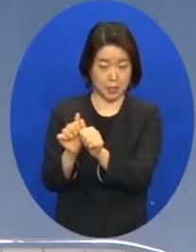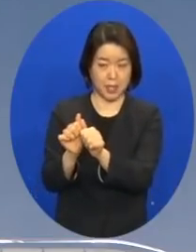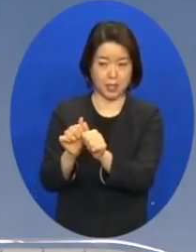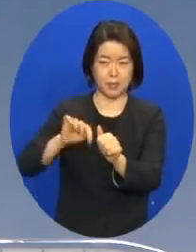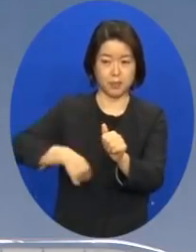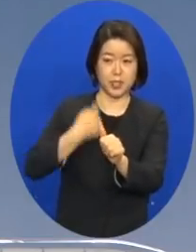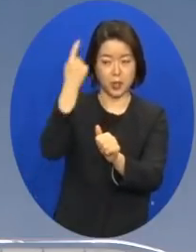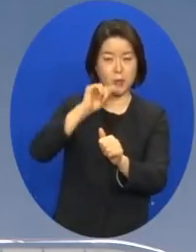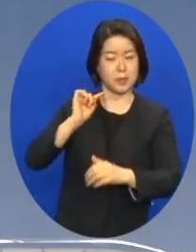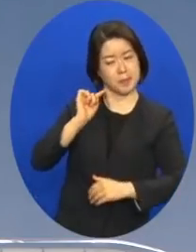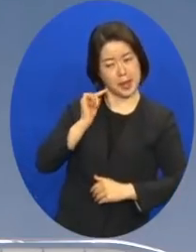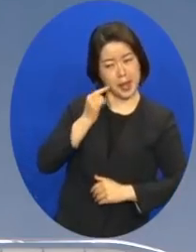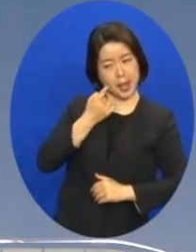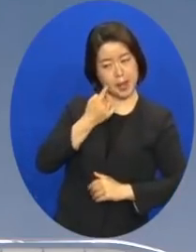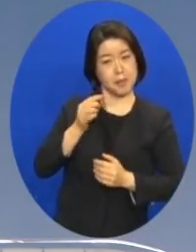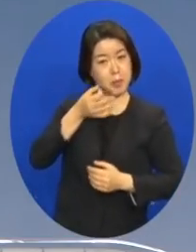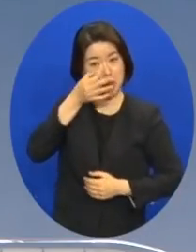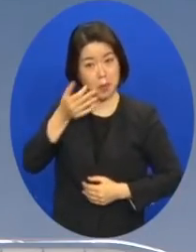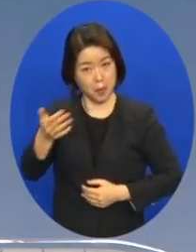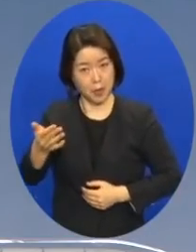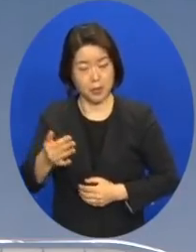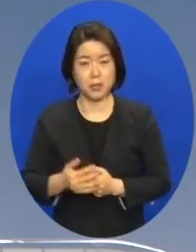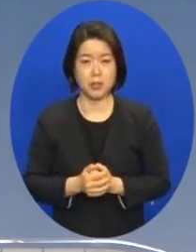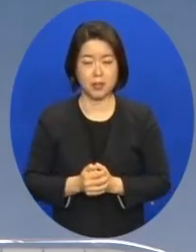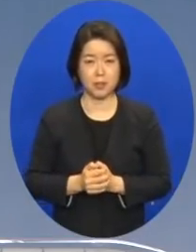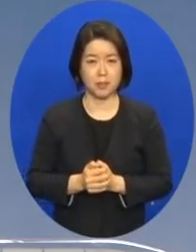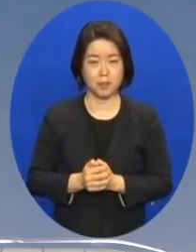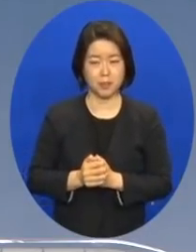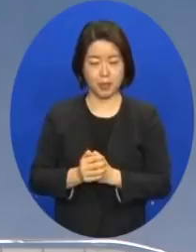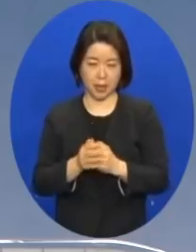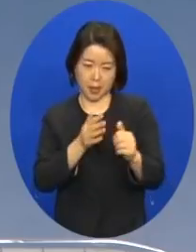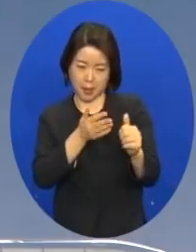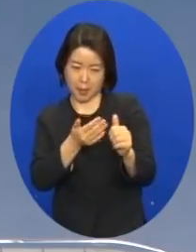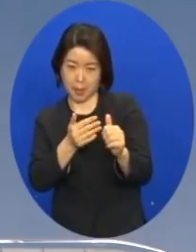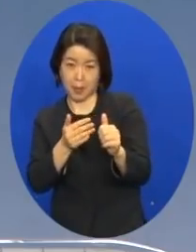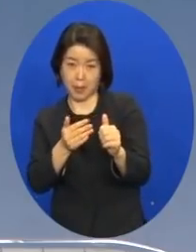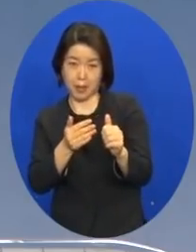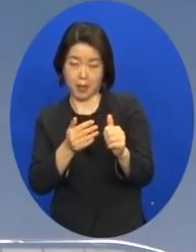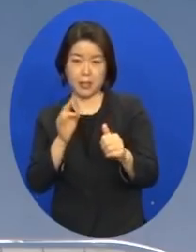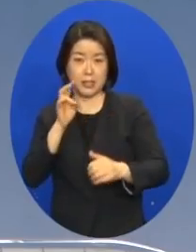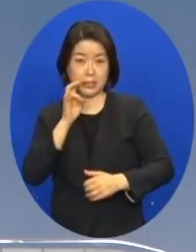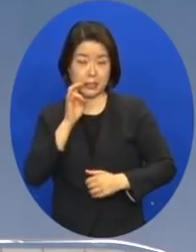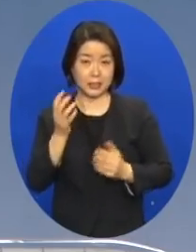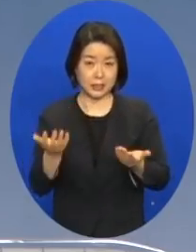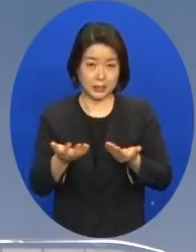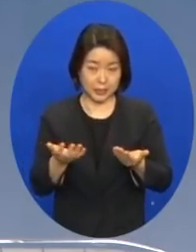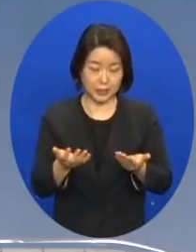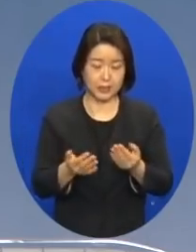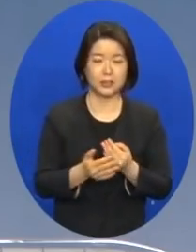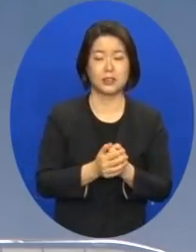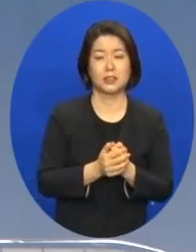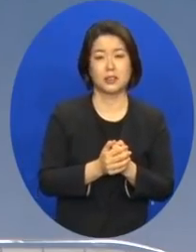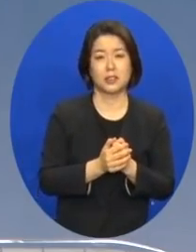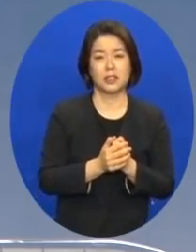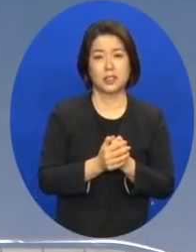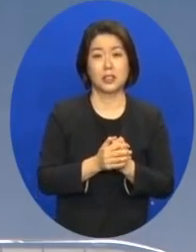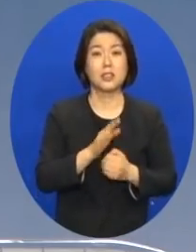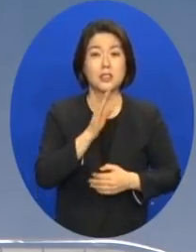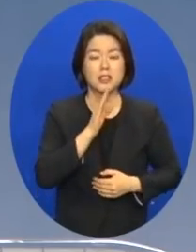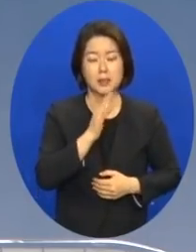얼굴을 드러내고, 그래서 그렇게 창녀 일을 하는 그런 아주